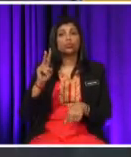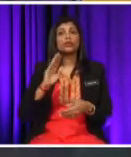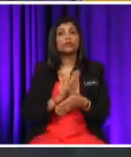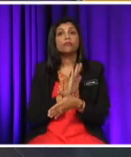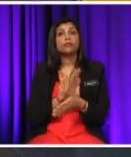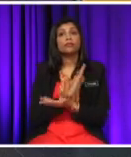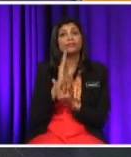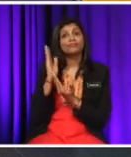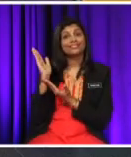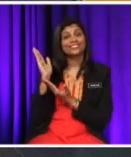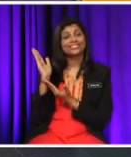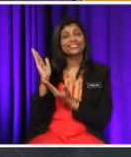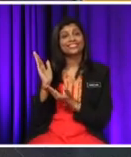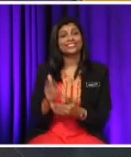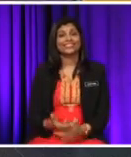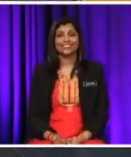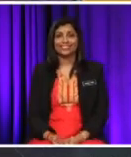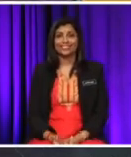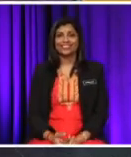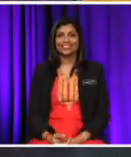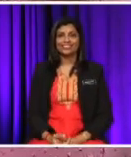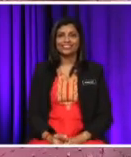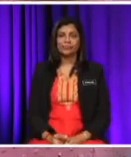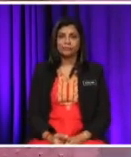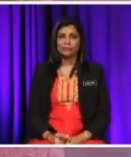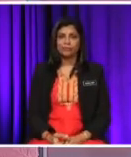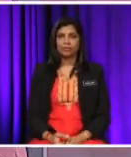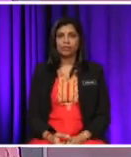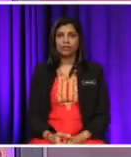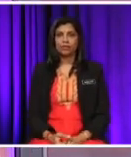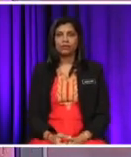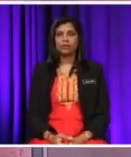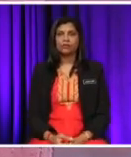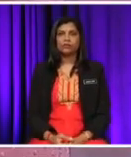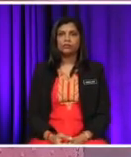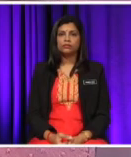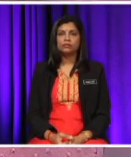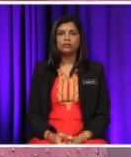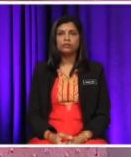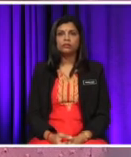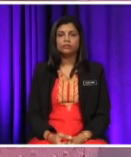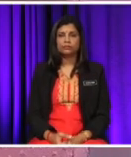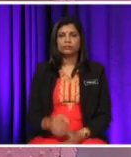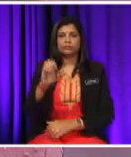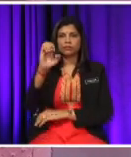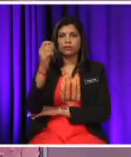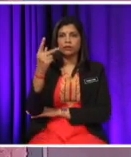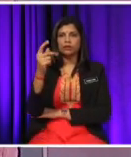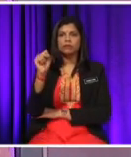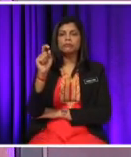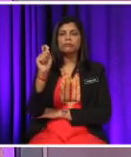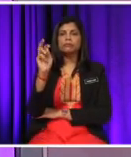Oke sudah nampaklah di sini ekstrapulasi ekstrapulasi dimasukkin kita